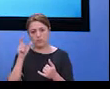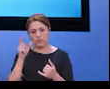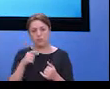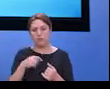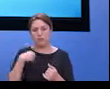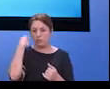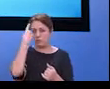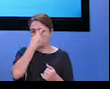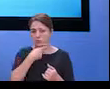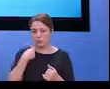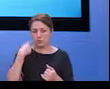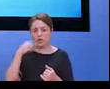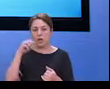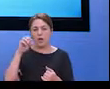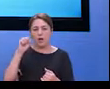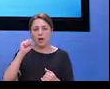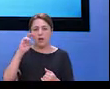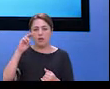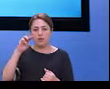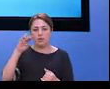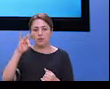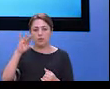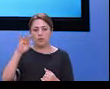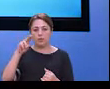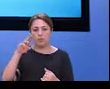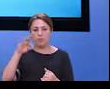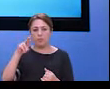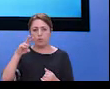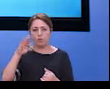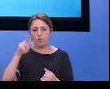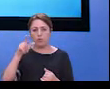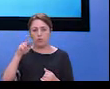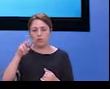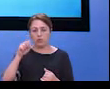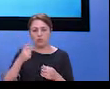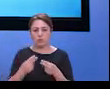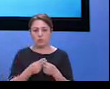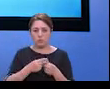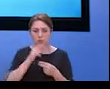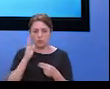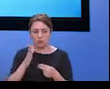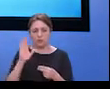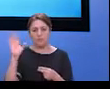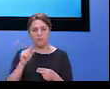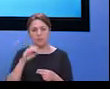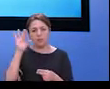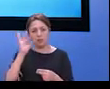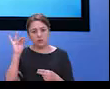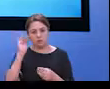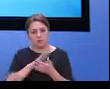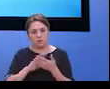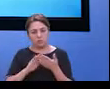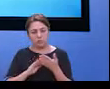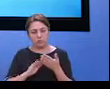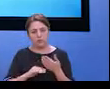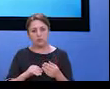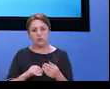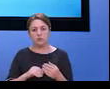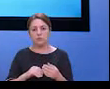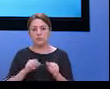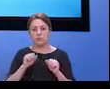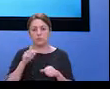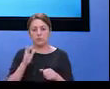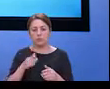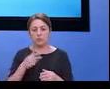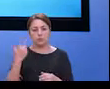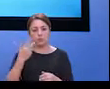bizga antropologlar nima qilar ekan, o'rgatar ekan va tarixga yozishga imkoniyat yaratar ekan.